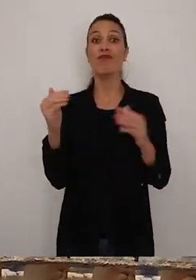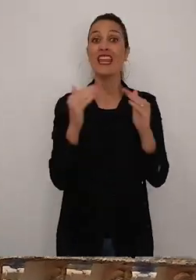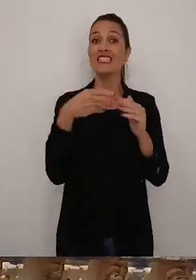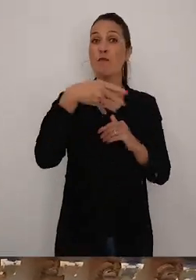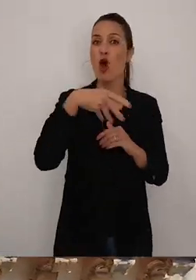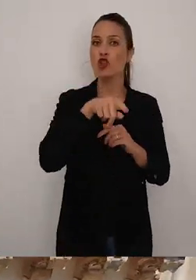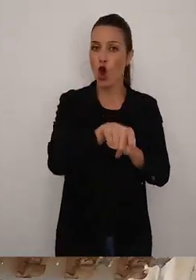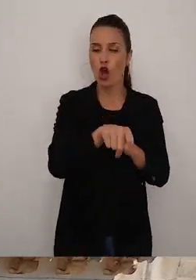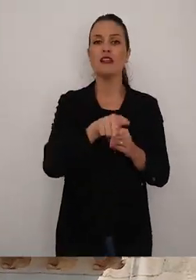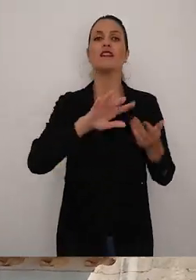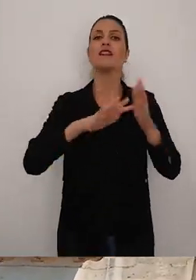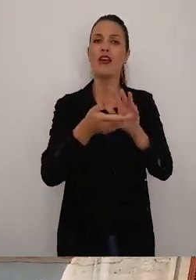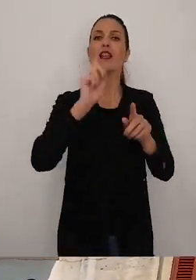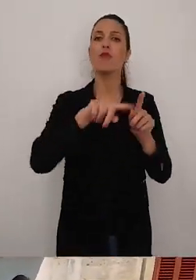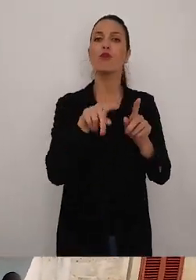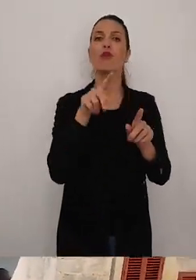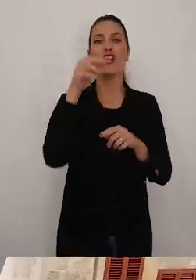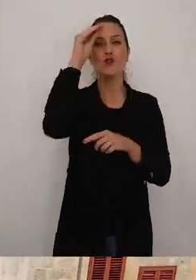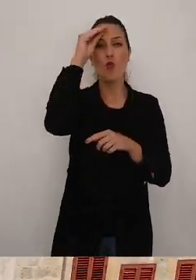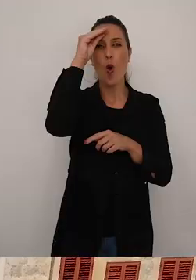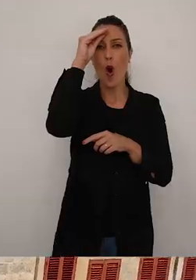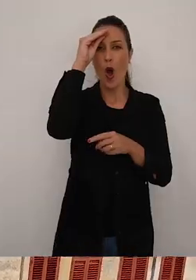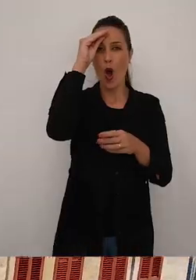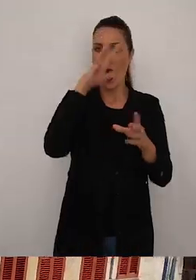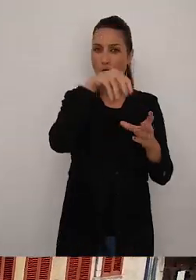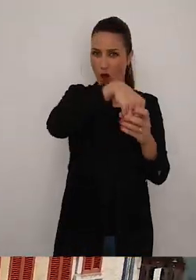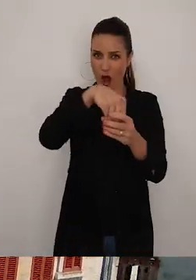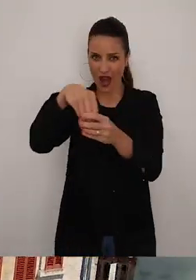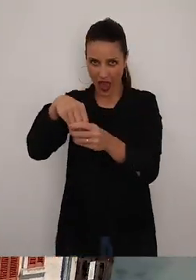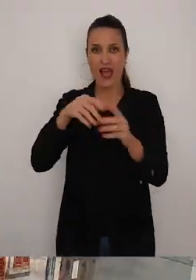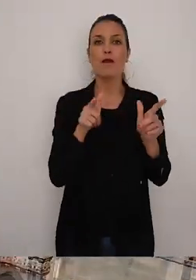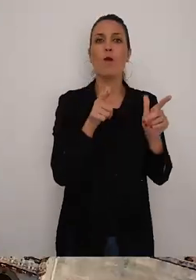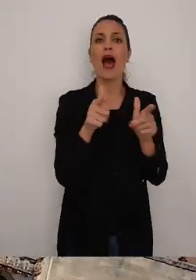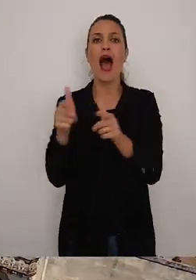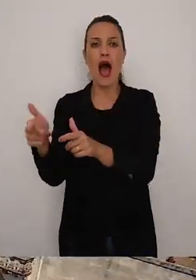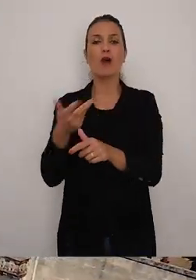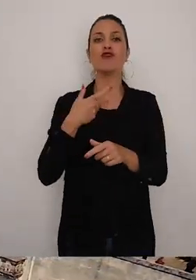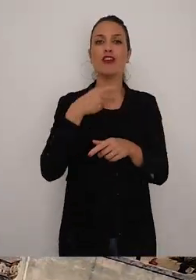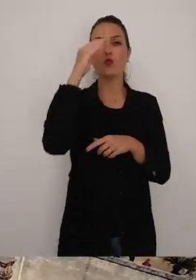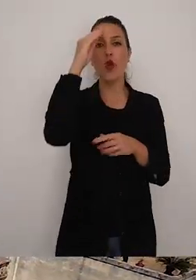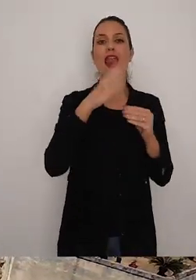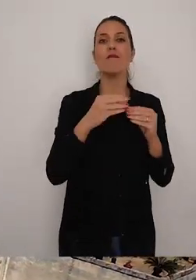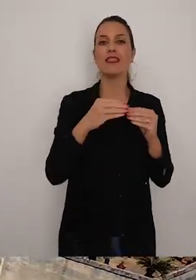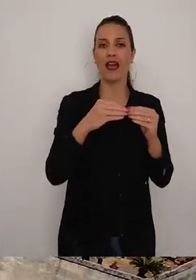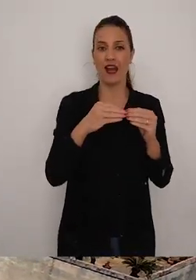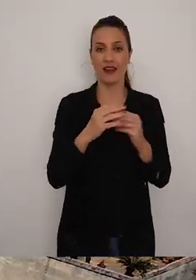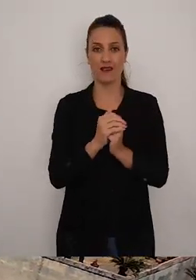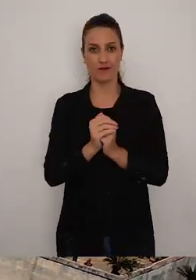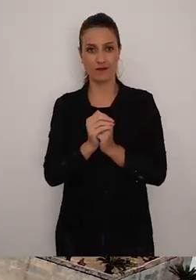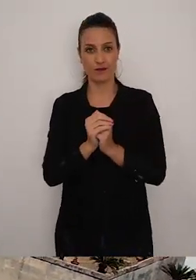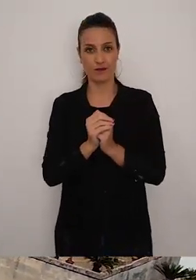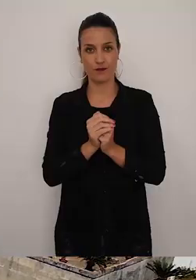anni fu adoperata anche come istituto scolastico, ospitando nelle proprie stanze le aule della scuola elementare.